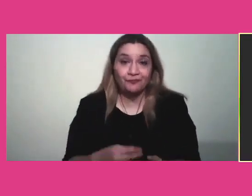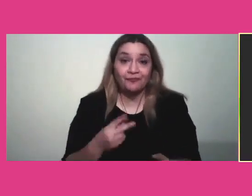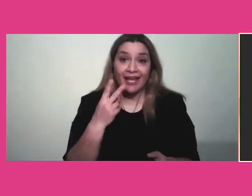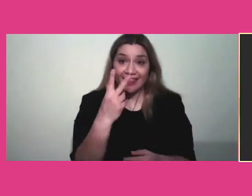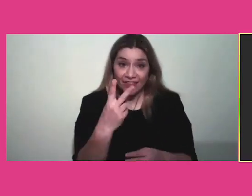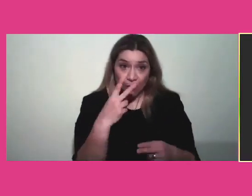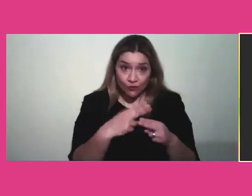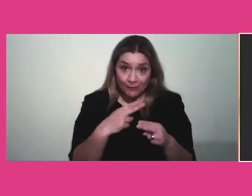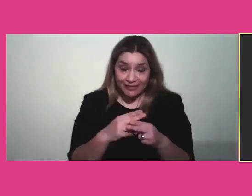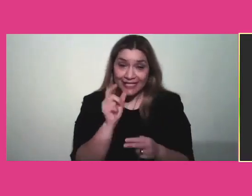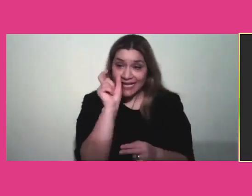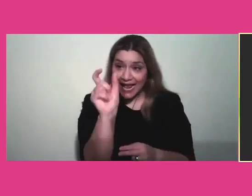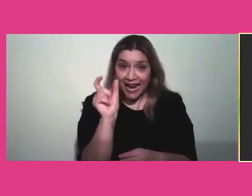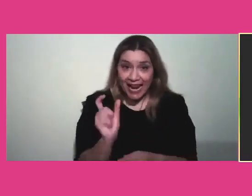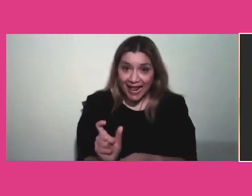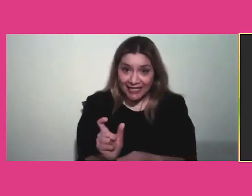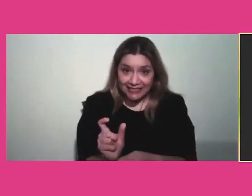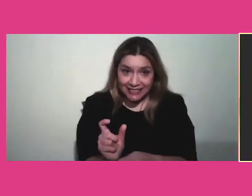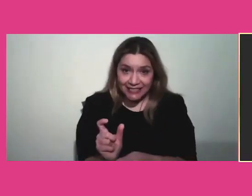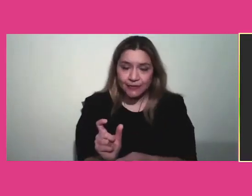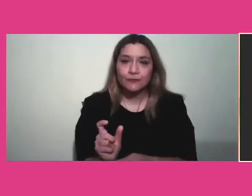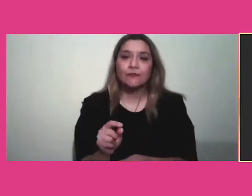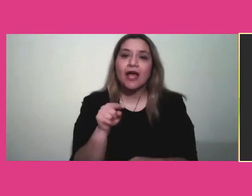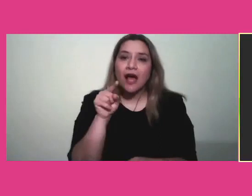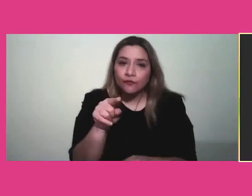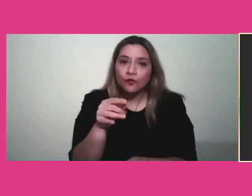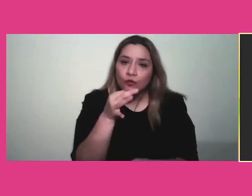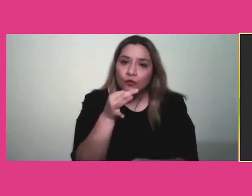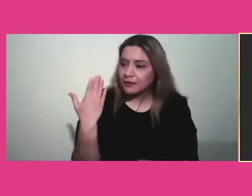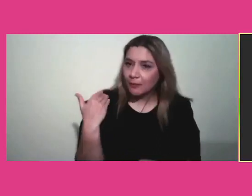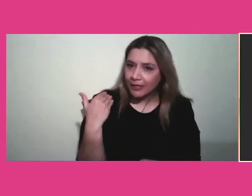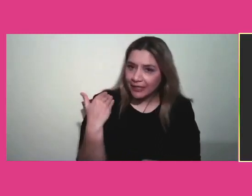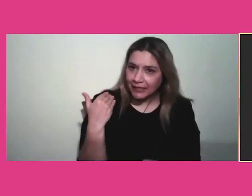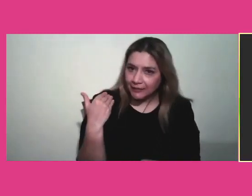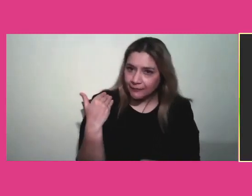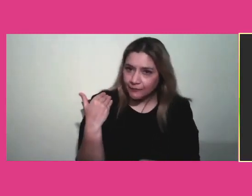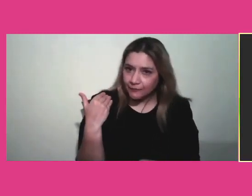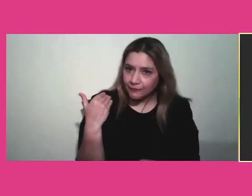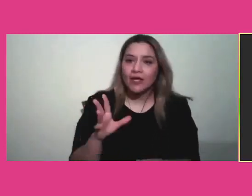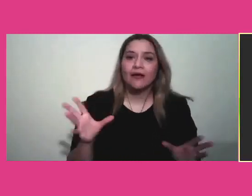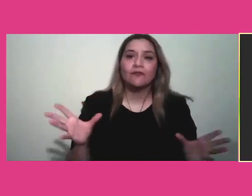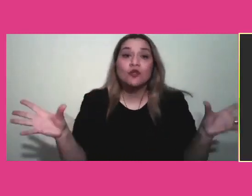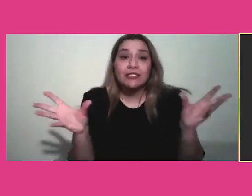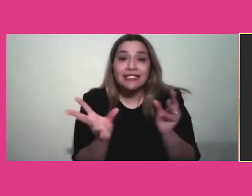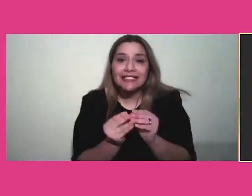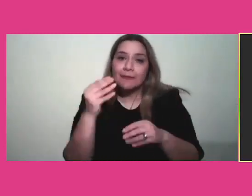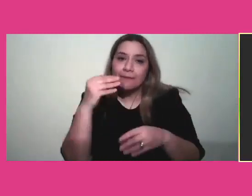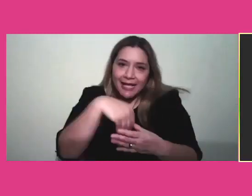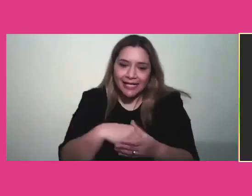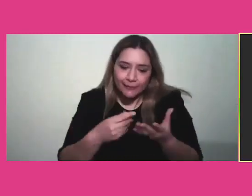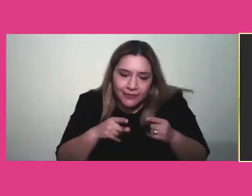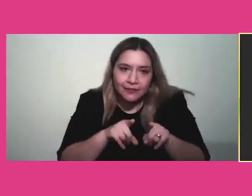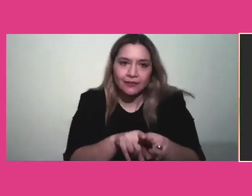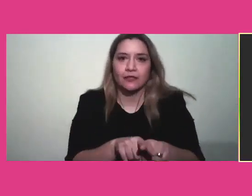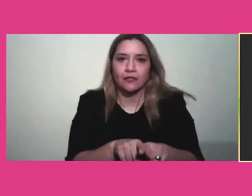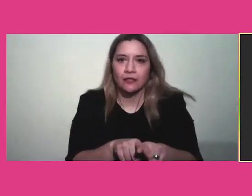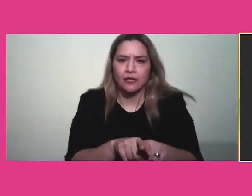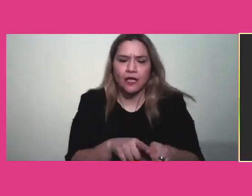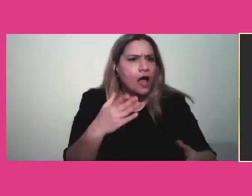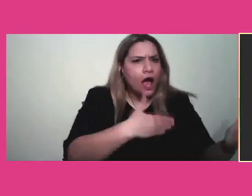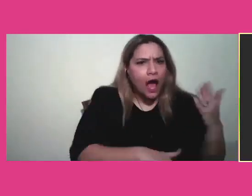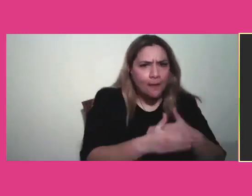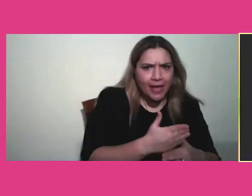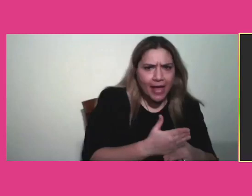Οι δύο σημαντικότερες λέξεις για να πάμε προς το τέλος είναι αυτό που είχατε πει και διατυπώσατε, η συμπερίληψη, ότι ένα παιχνίδι δεν αφορά μόνο αμαία ή